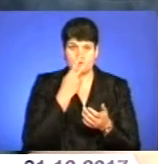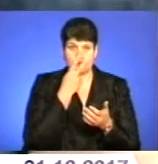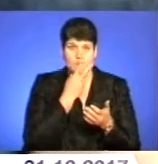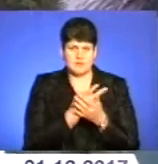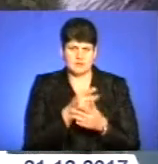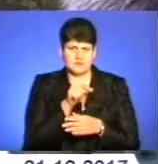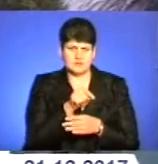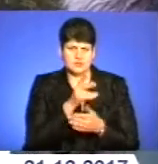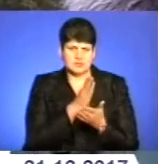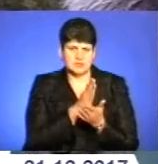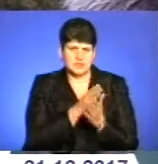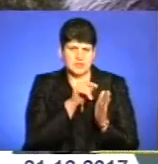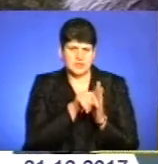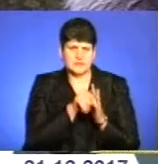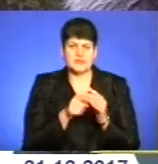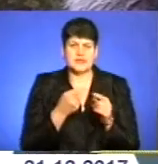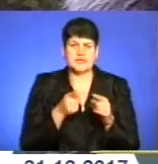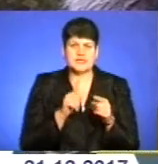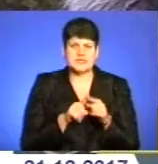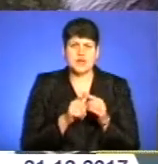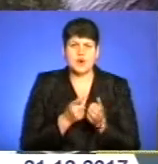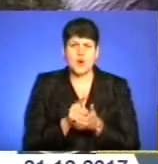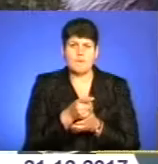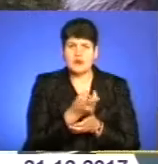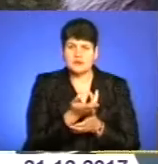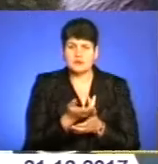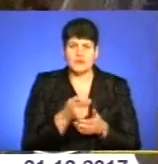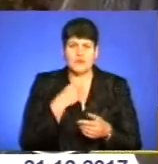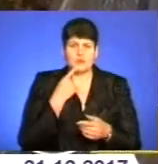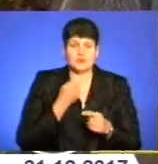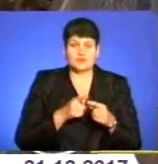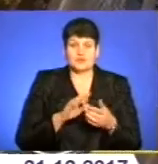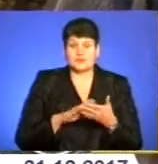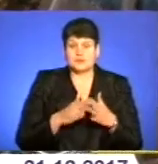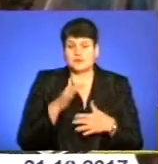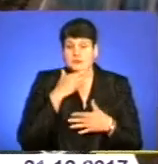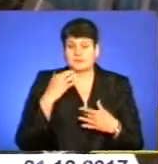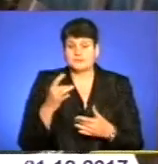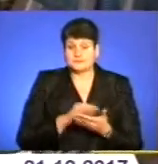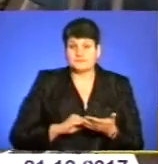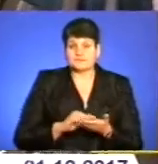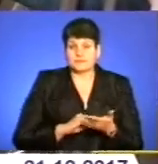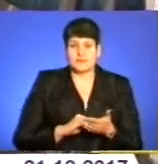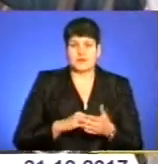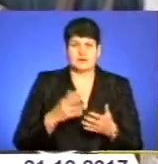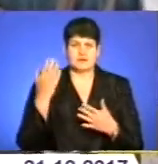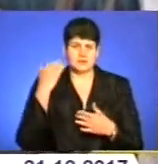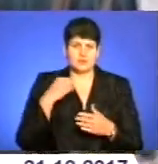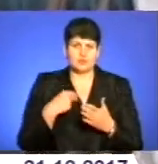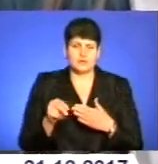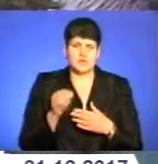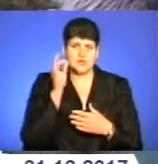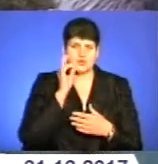всередині щось є. Як виявилось, це запечений хробак. Каже, в таку ситуацію потрапила вже не вперше. Якось купила солодощі з